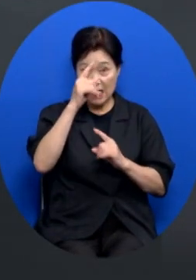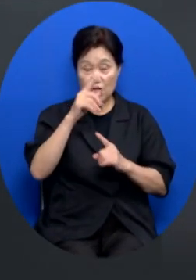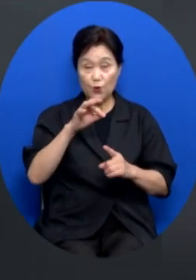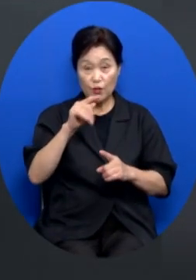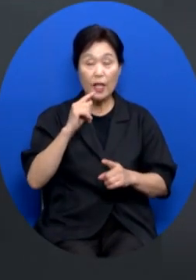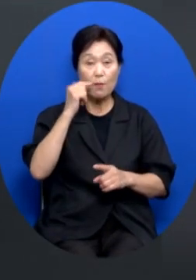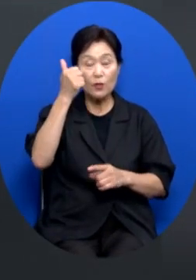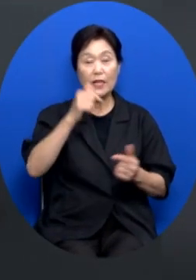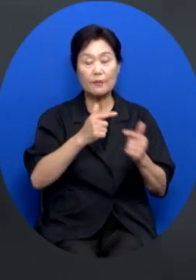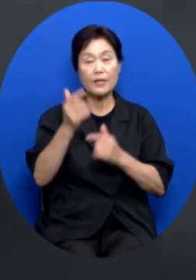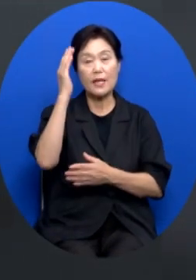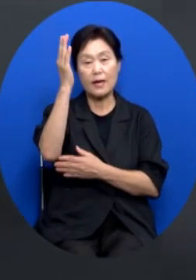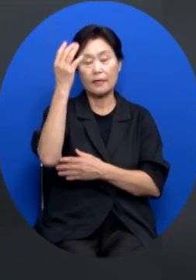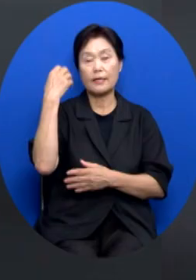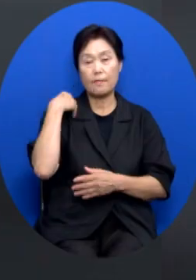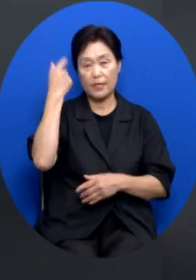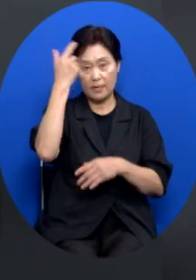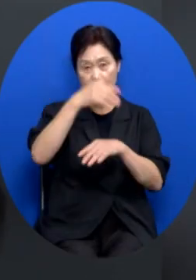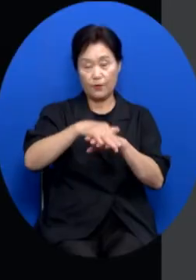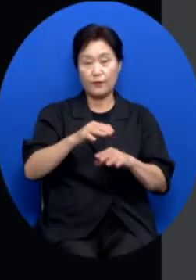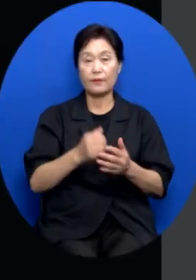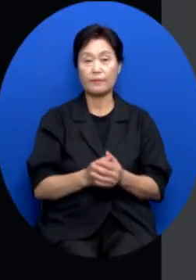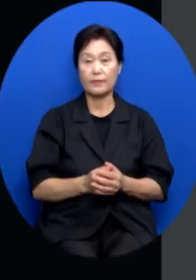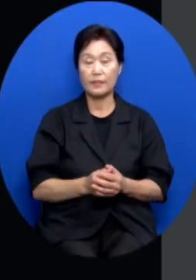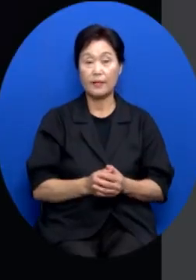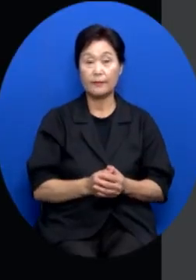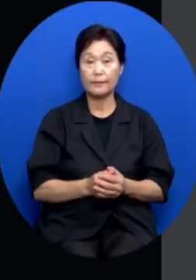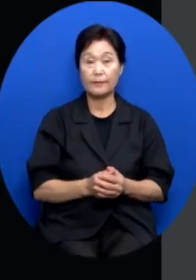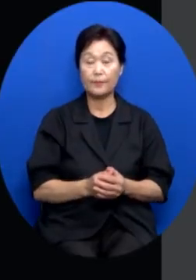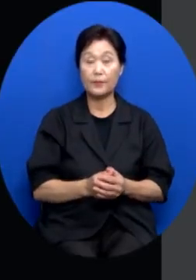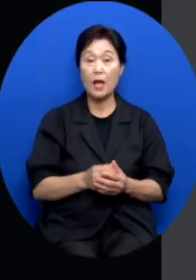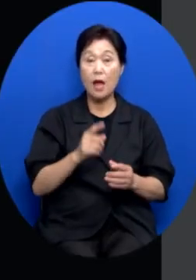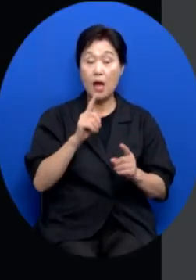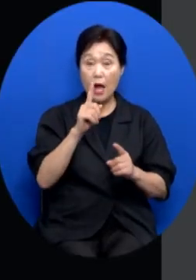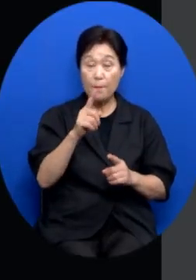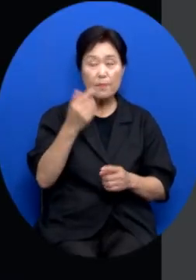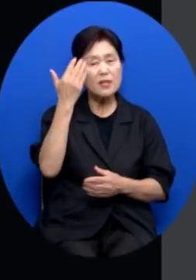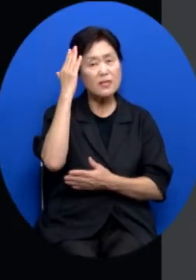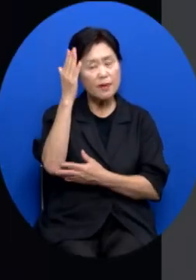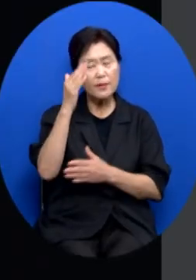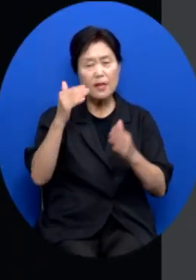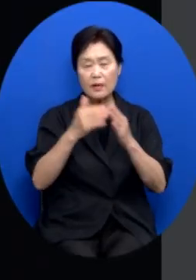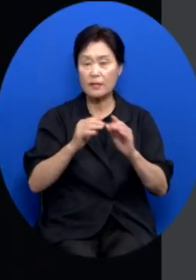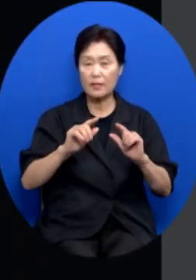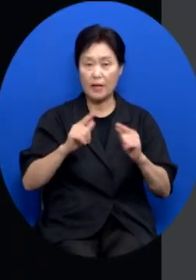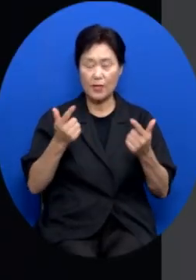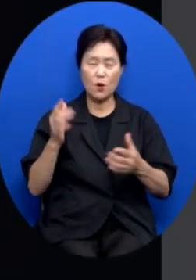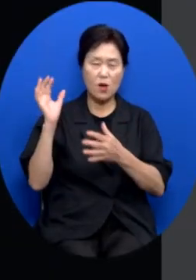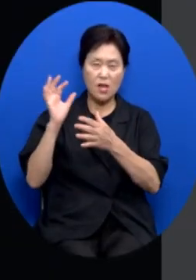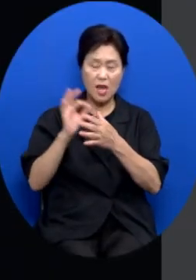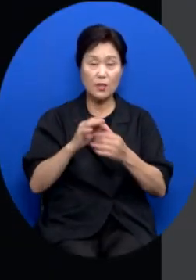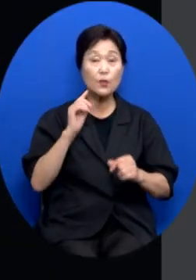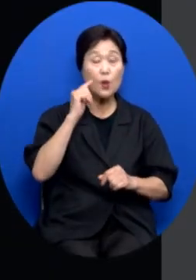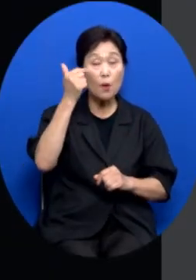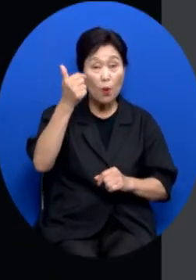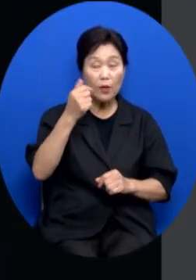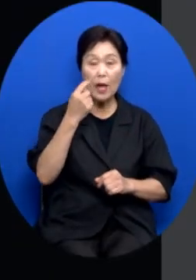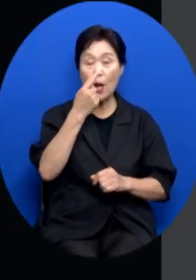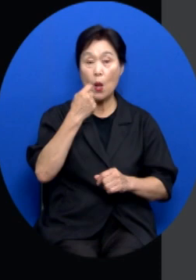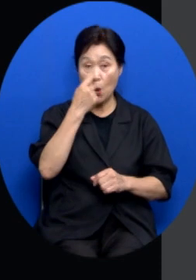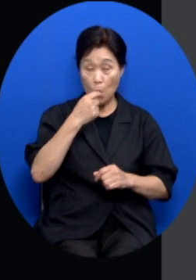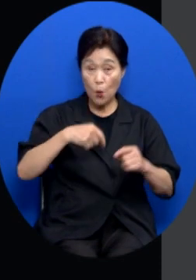등이 강사로 나설 계획입니다 한섬 공동체는 한번의 세미나로 그치는게 아니라 지속적인 목회 코칭과